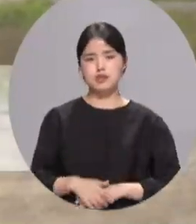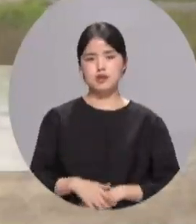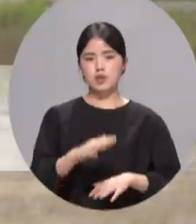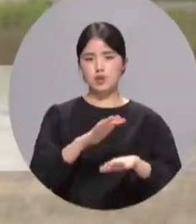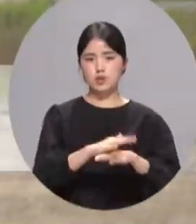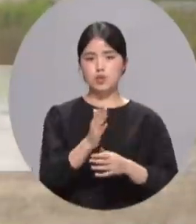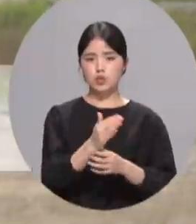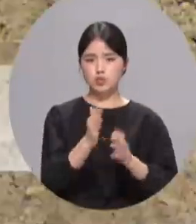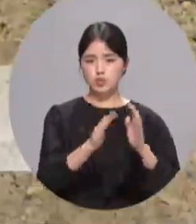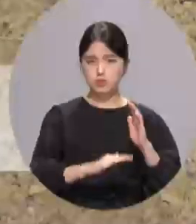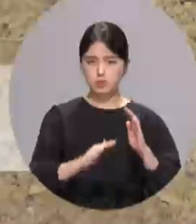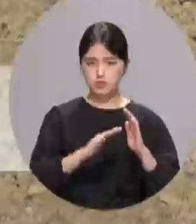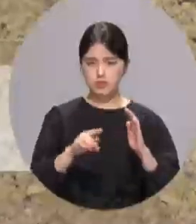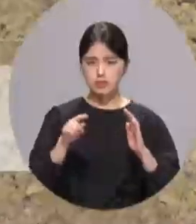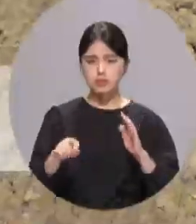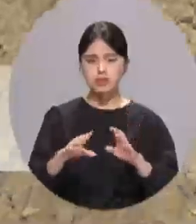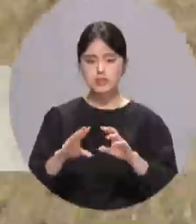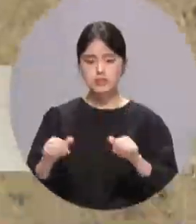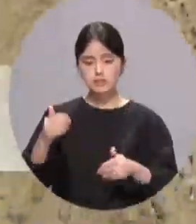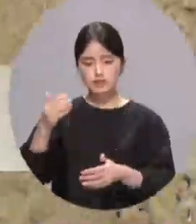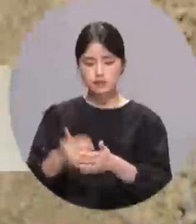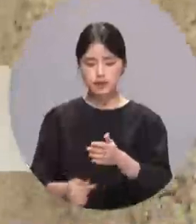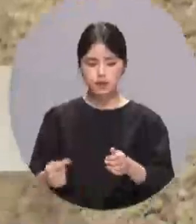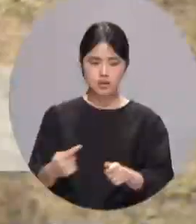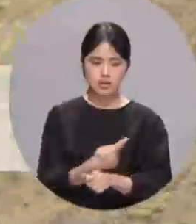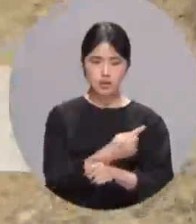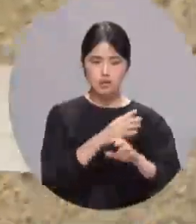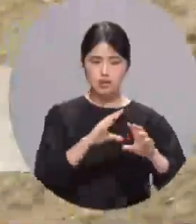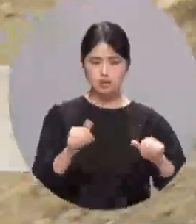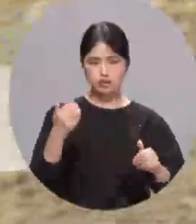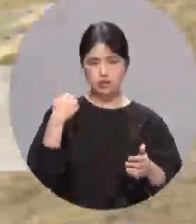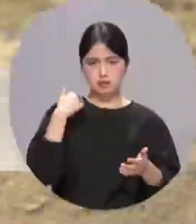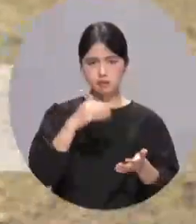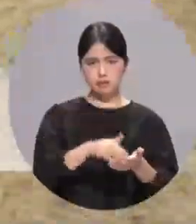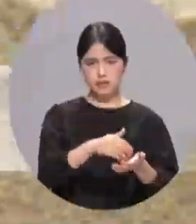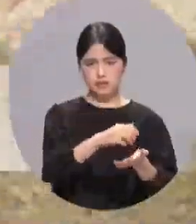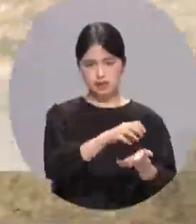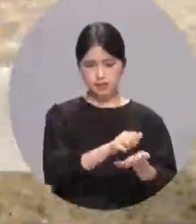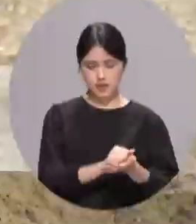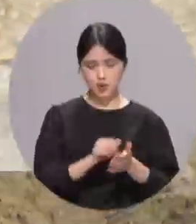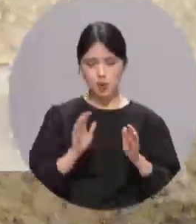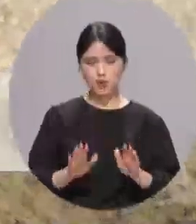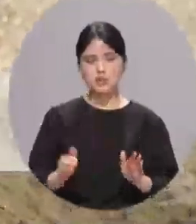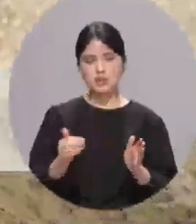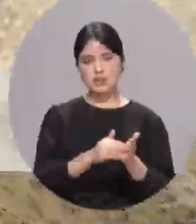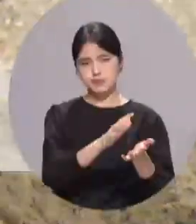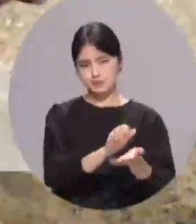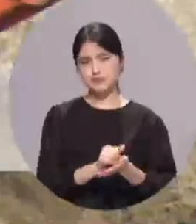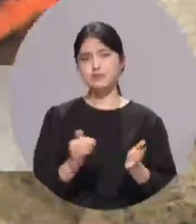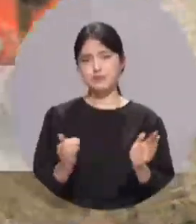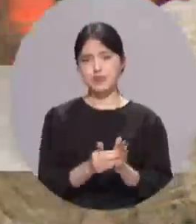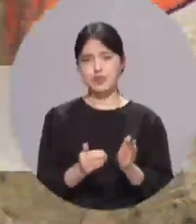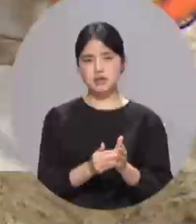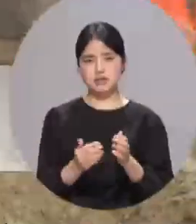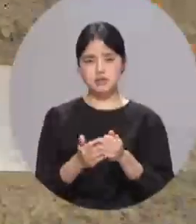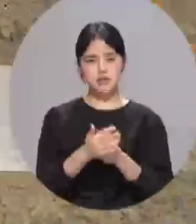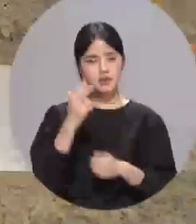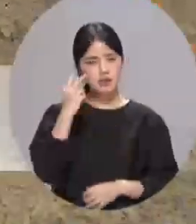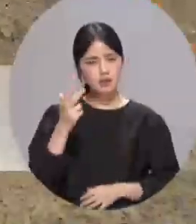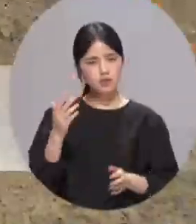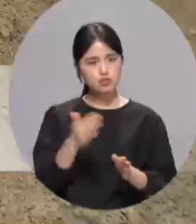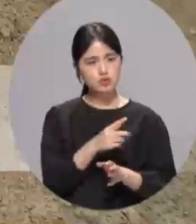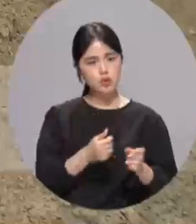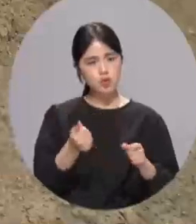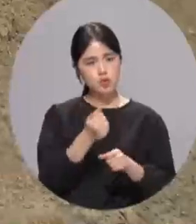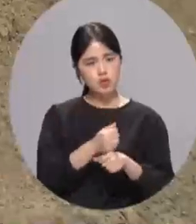농어촌공사는 해당 부지를 제외한 나머지 부지는 반납 기한인 오늘 반환됐다 다음 주부터 원상 보구가